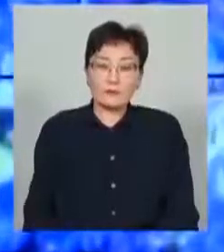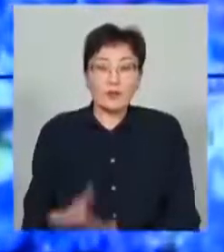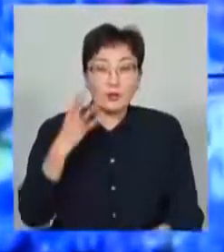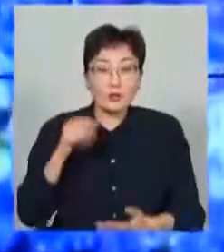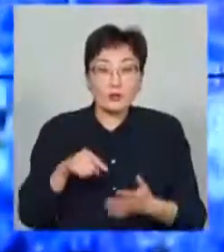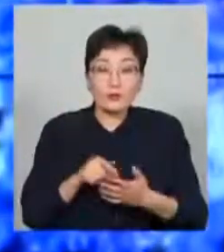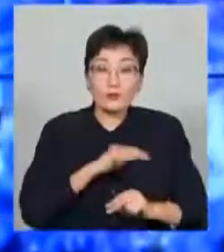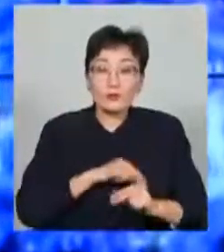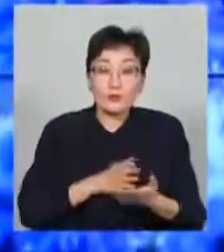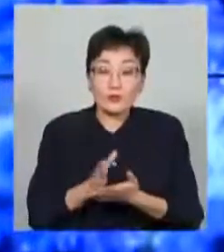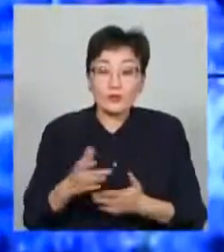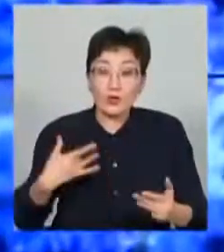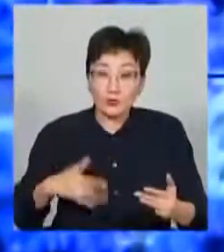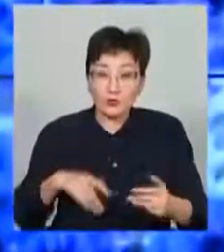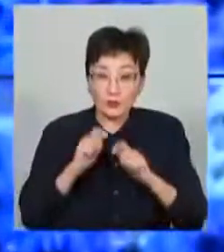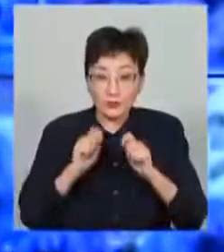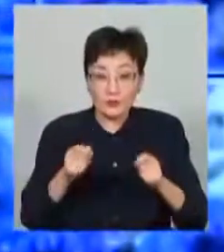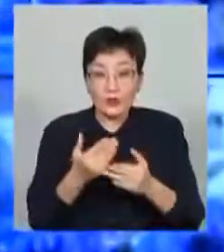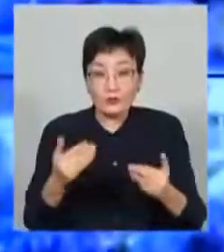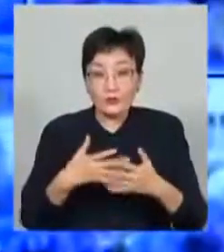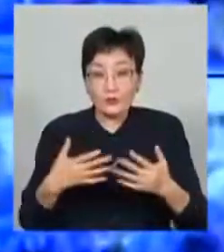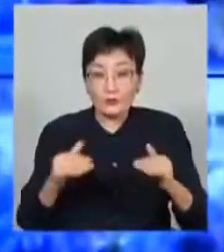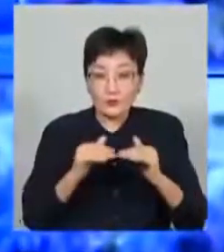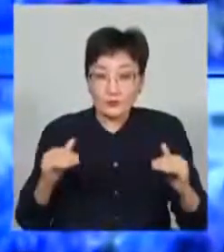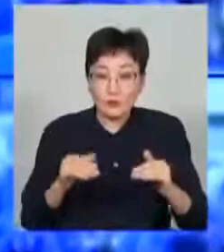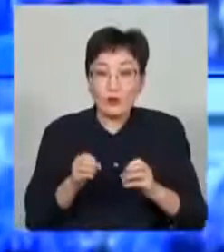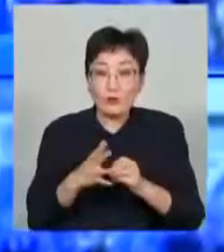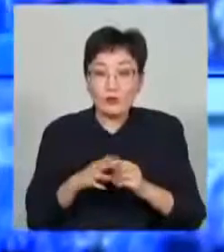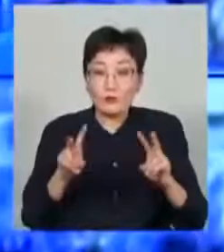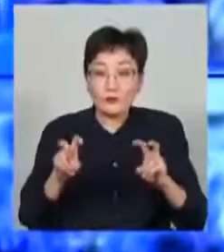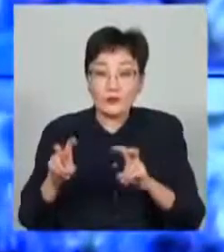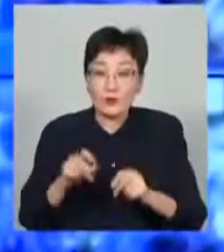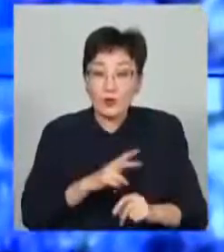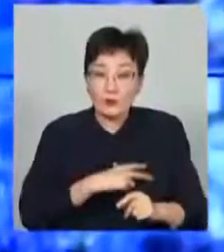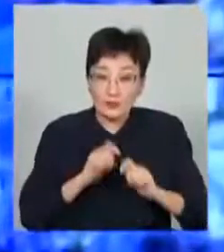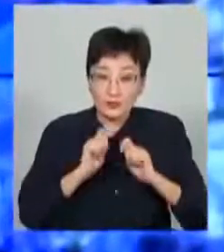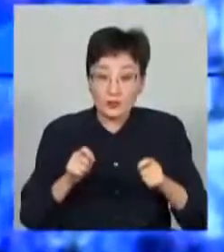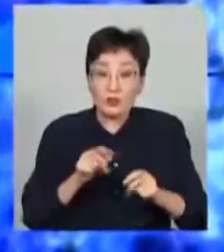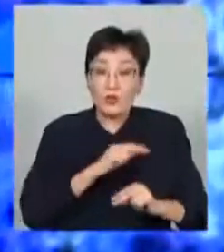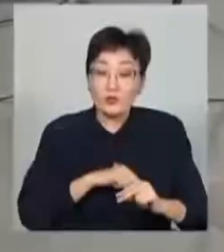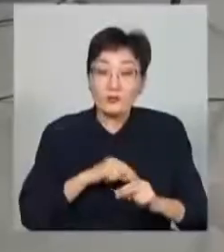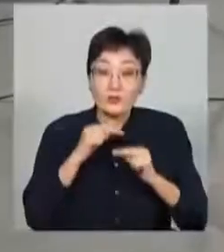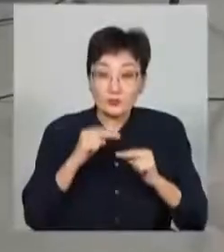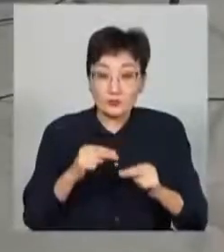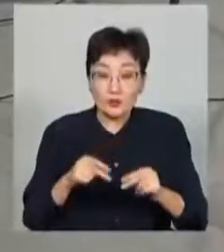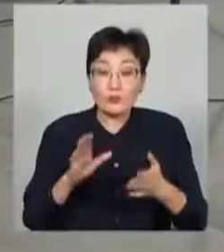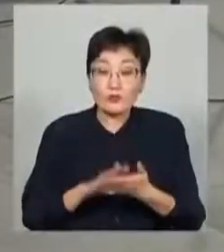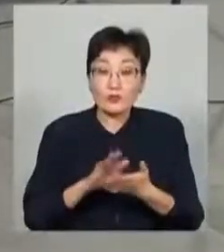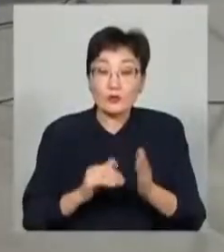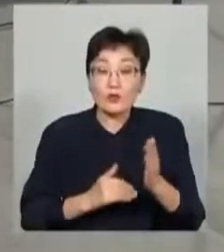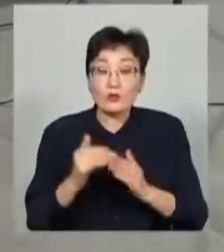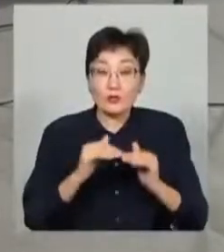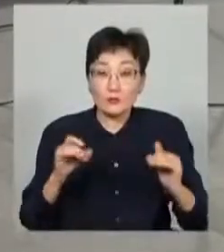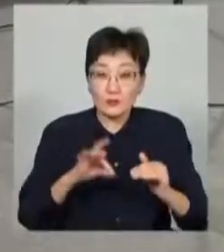Алматыда еңбек сіңірген күйшілер марапатталды. Оларға түрлі дәрежедегі 15 аталым бойынша медальдар табысталып, еңбектер еленді. Марапаттың ең